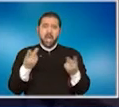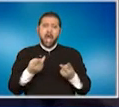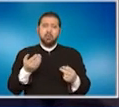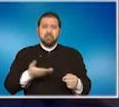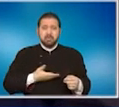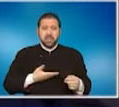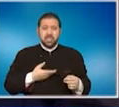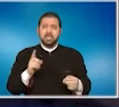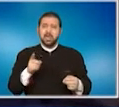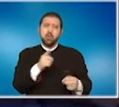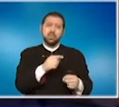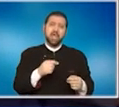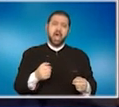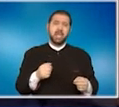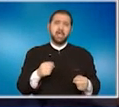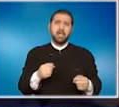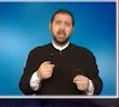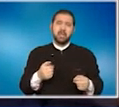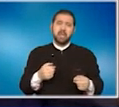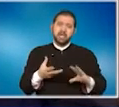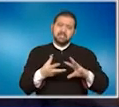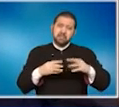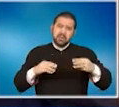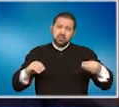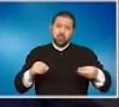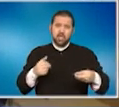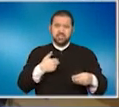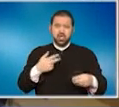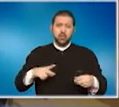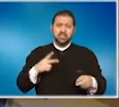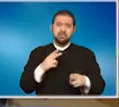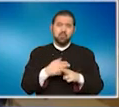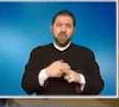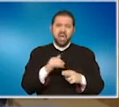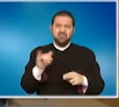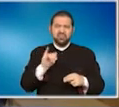spunea să nu spune la nimeni, nu duceți vorba într-o discreție.